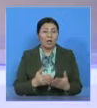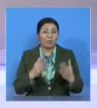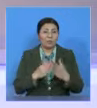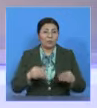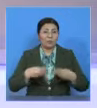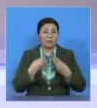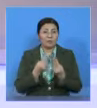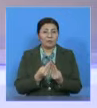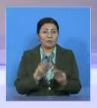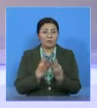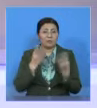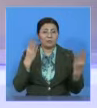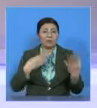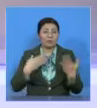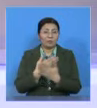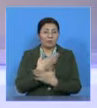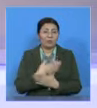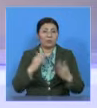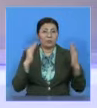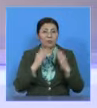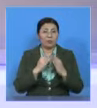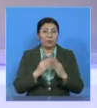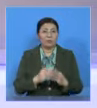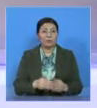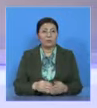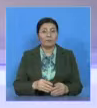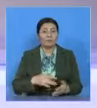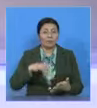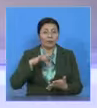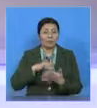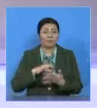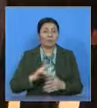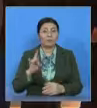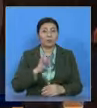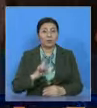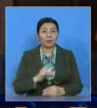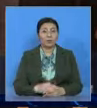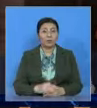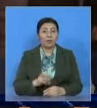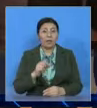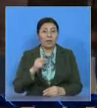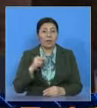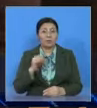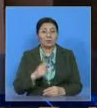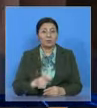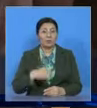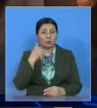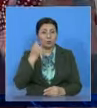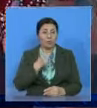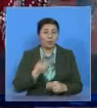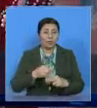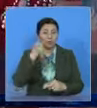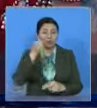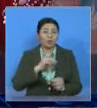было выделено очередникам в новом благоустроенном доме в райцентре. Для Хансулы Рызбаевой год юбилея независимости